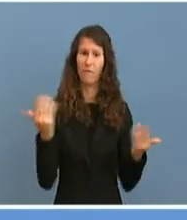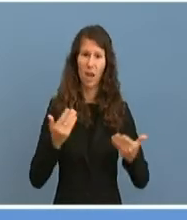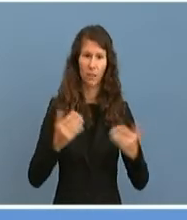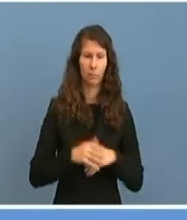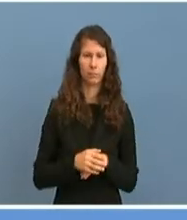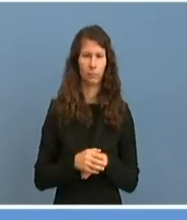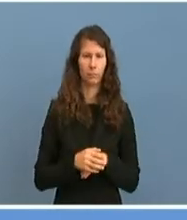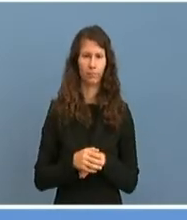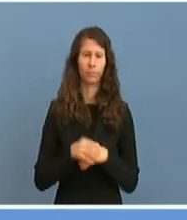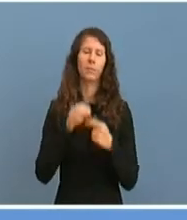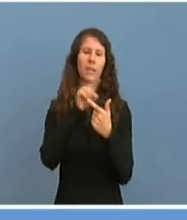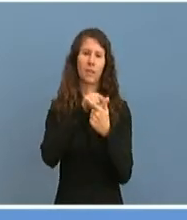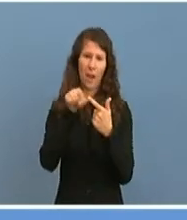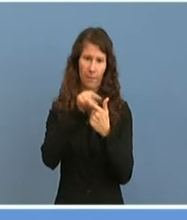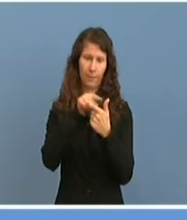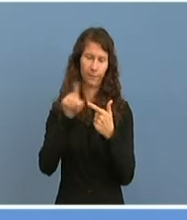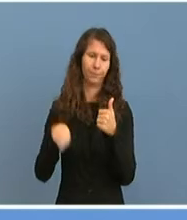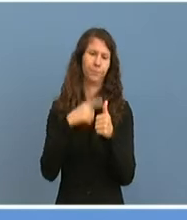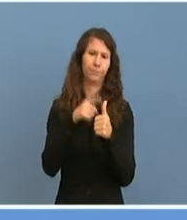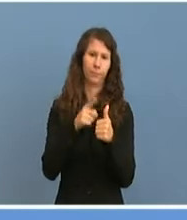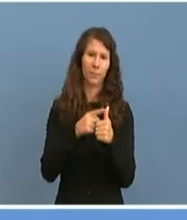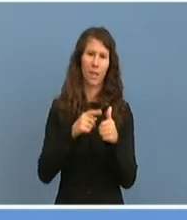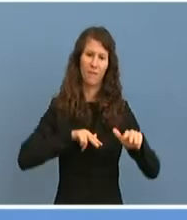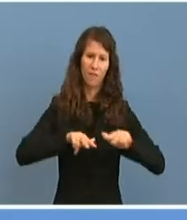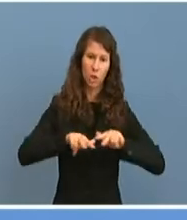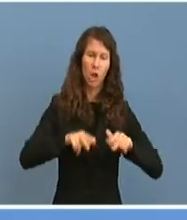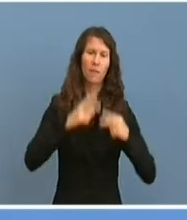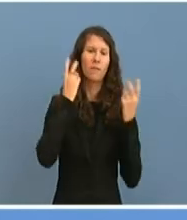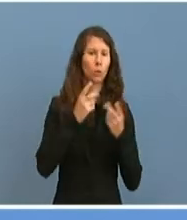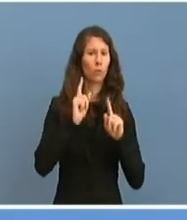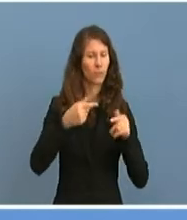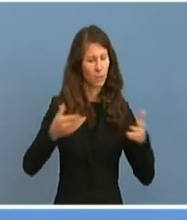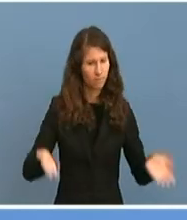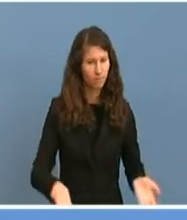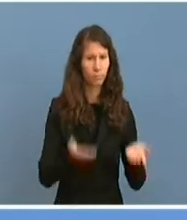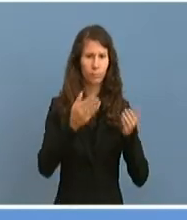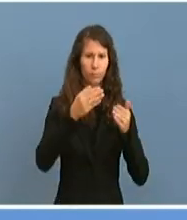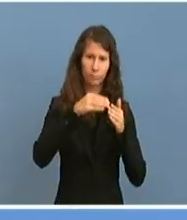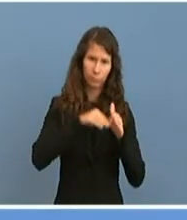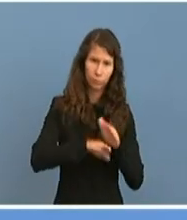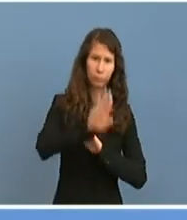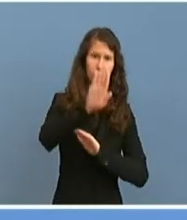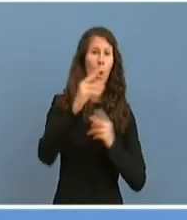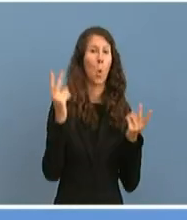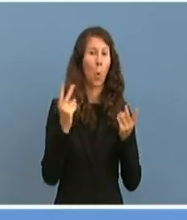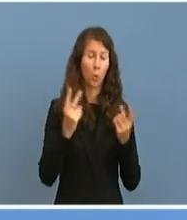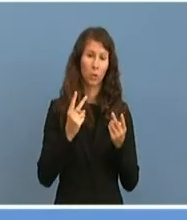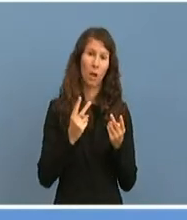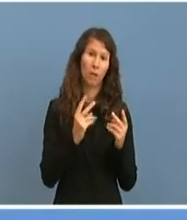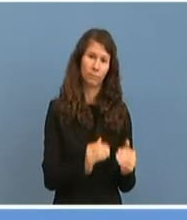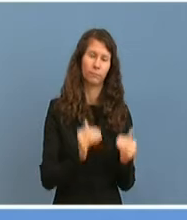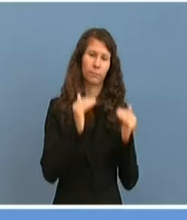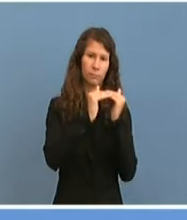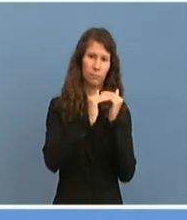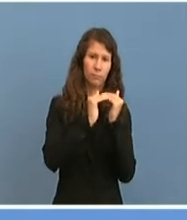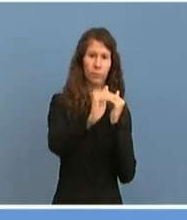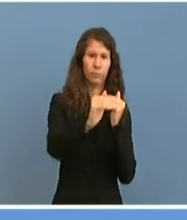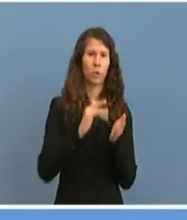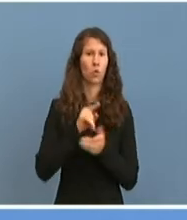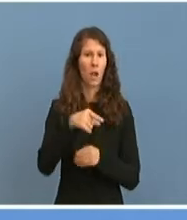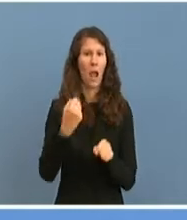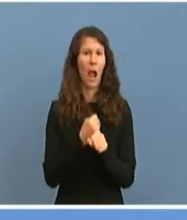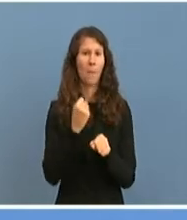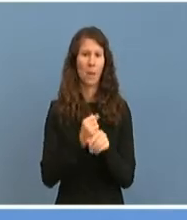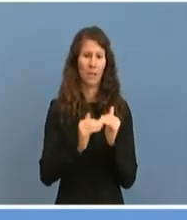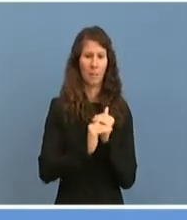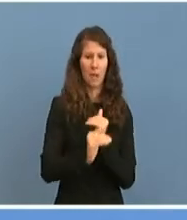unsere Wirtschaft so gut wie möglich wieder zum Laufen zu bringen beziehungsweise am Laufen zu halten, weil davon Arbeitsplätze abhängen